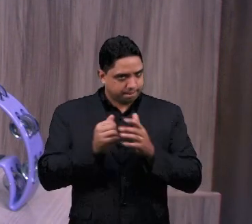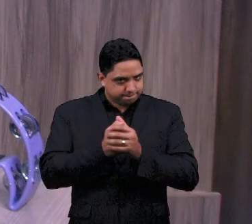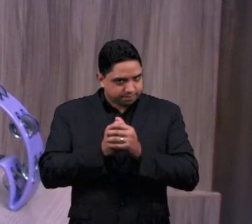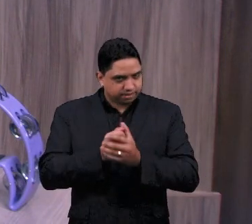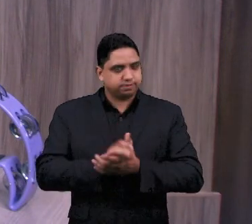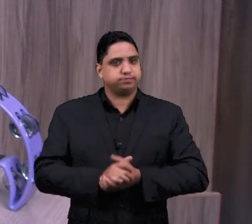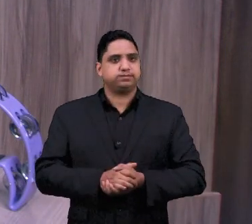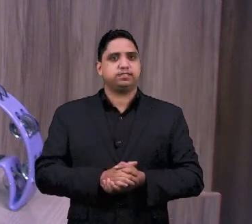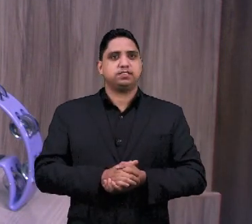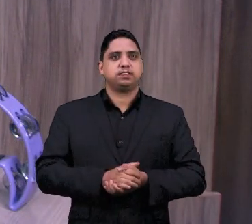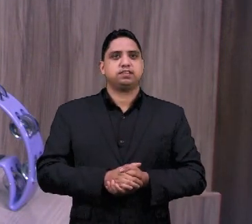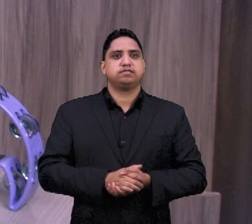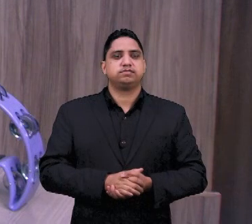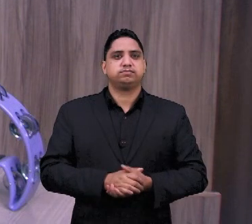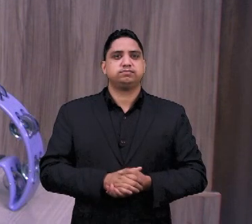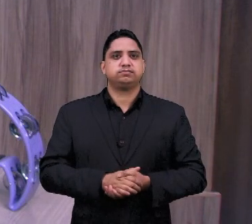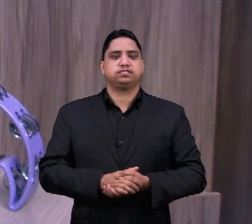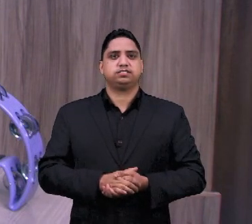allons voir.